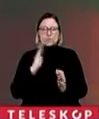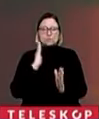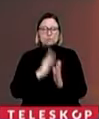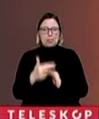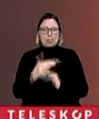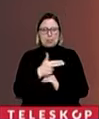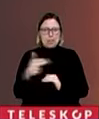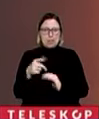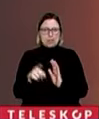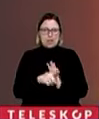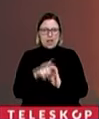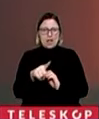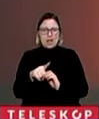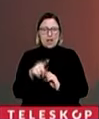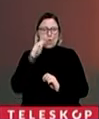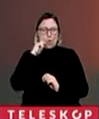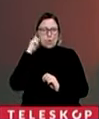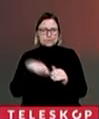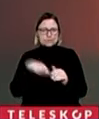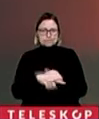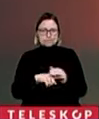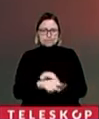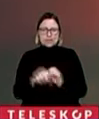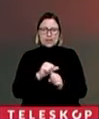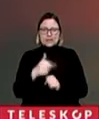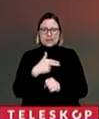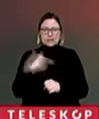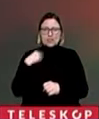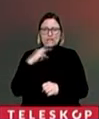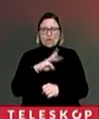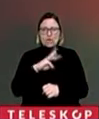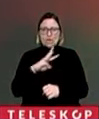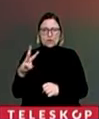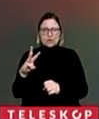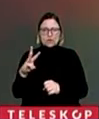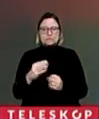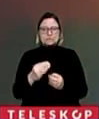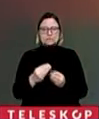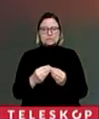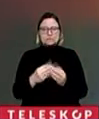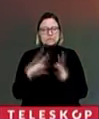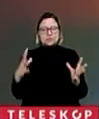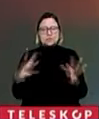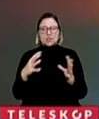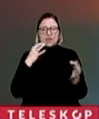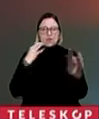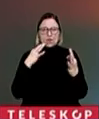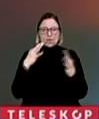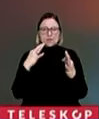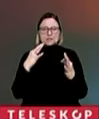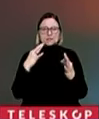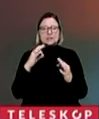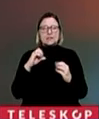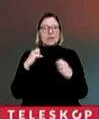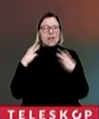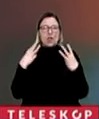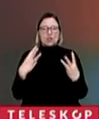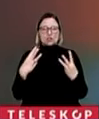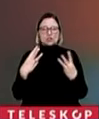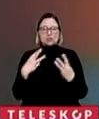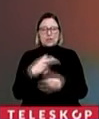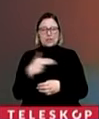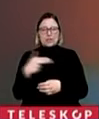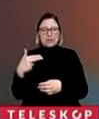dotyczą. Pojawiły się już na naszej stronie internetowej rozbudowane informacje z najważniejszymi